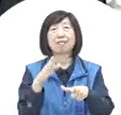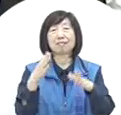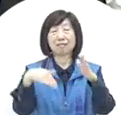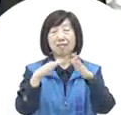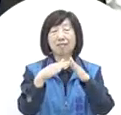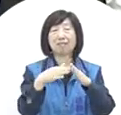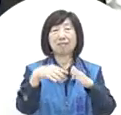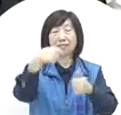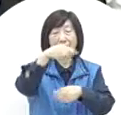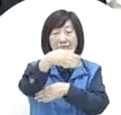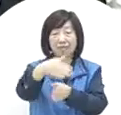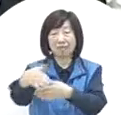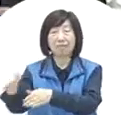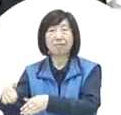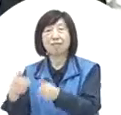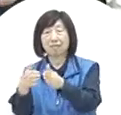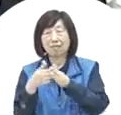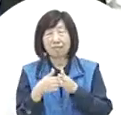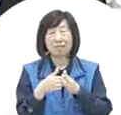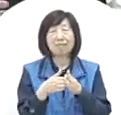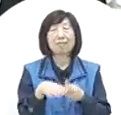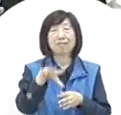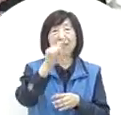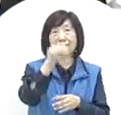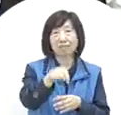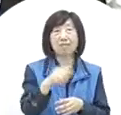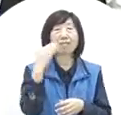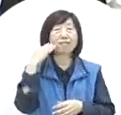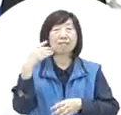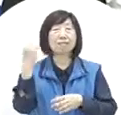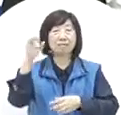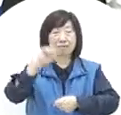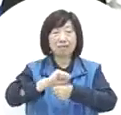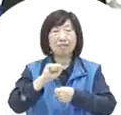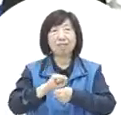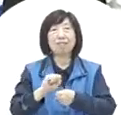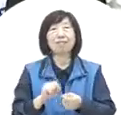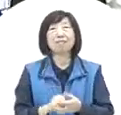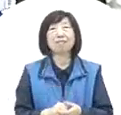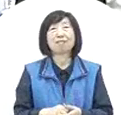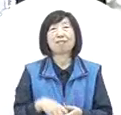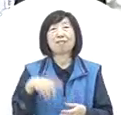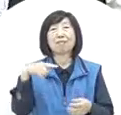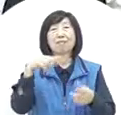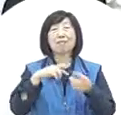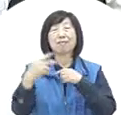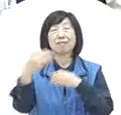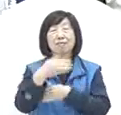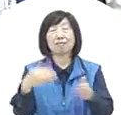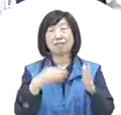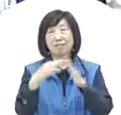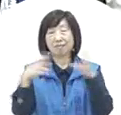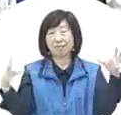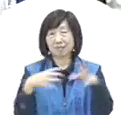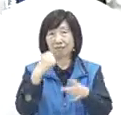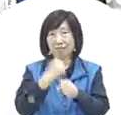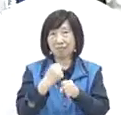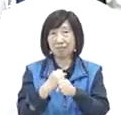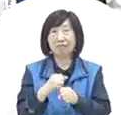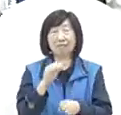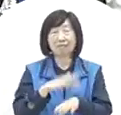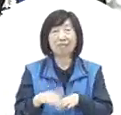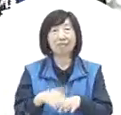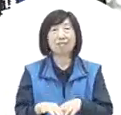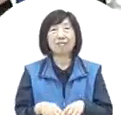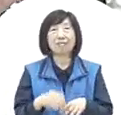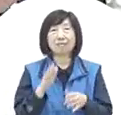求优先啦，哈。那如果说校舍要增建，当然我们就会跟交通局合作， 一起合作了， 积极合作。那就是要看整